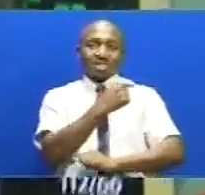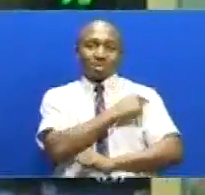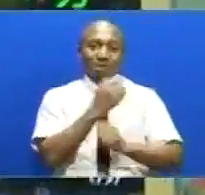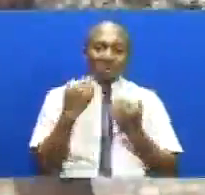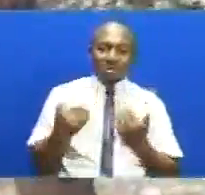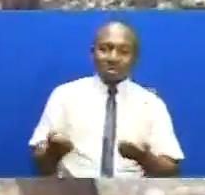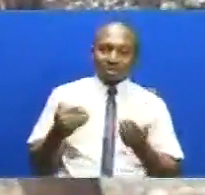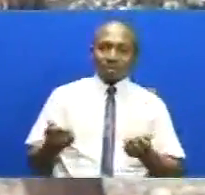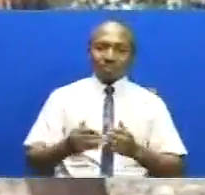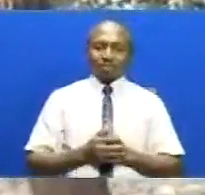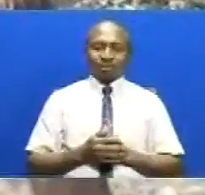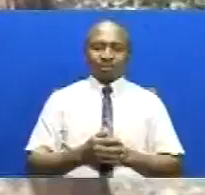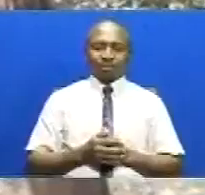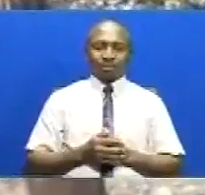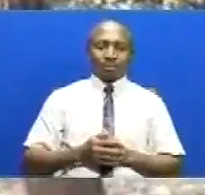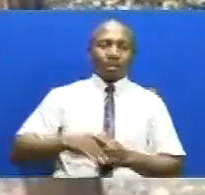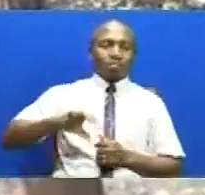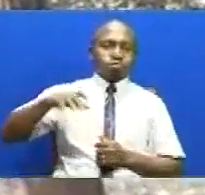kisasa.